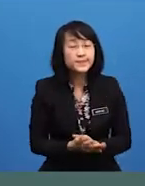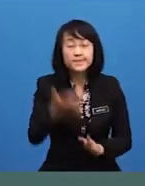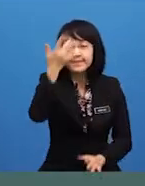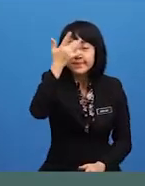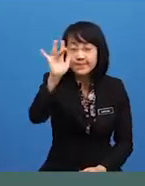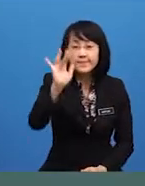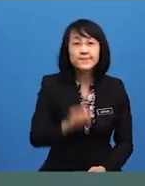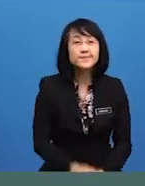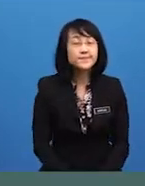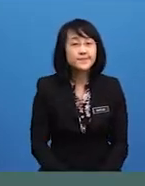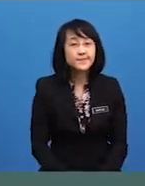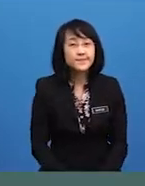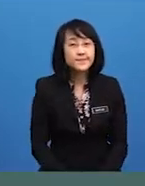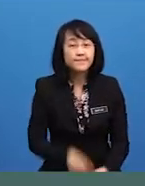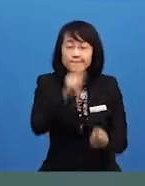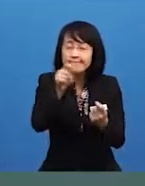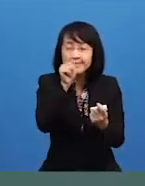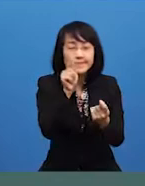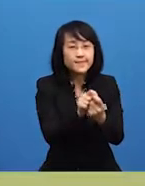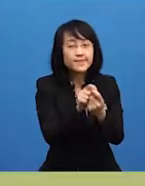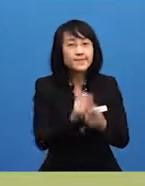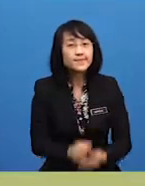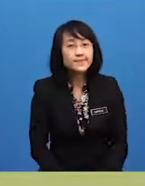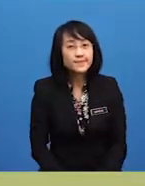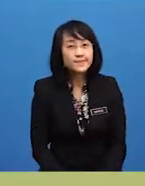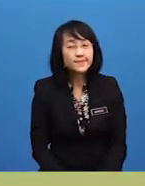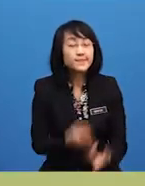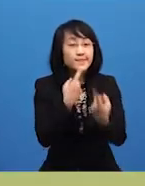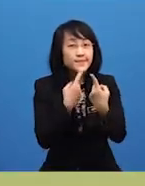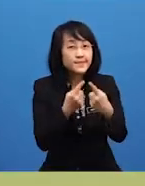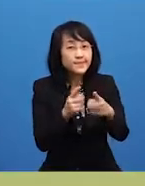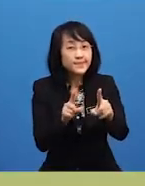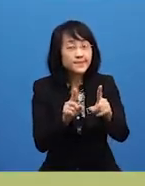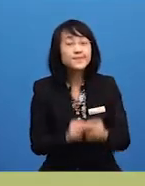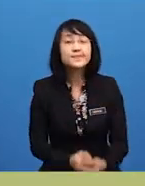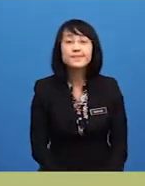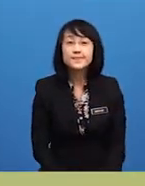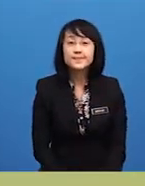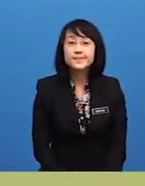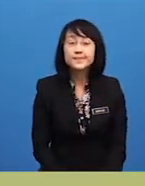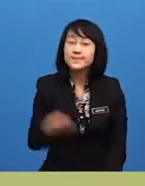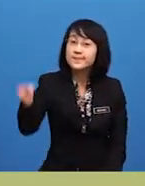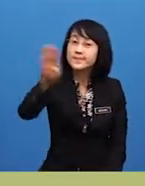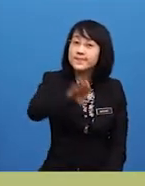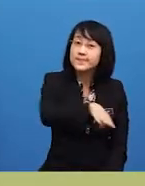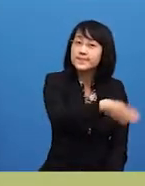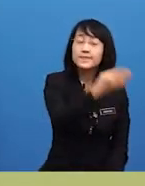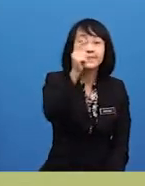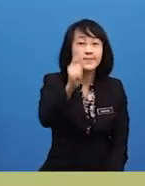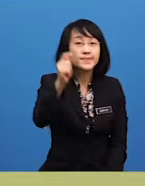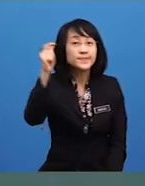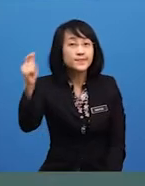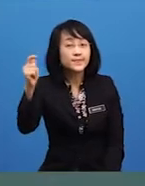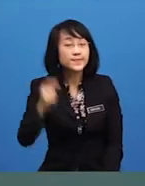Pandai anak murid cikgu. Tepat sekali. Jawapannya ialah Banjaran Titi